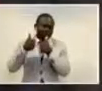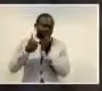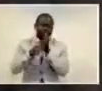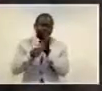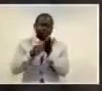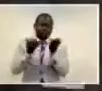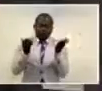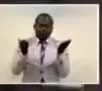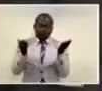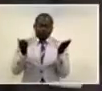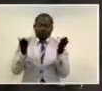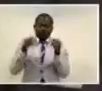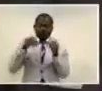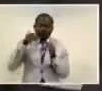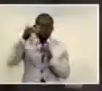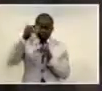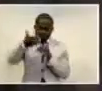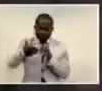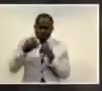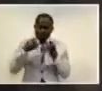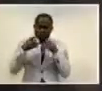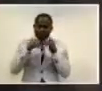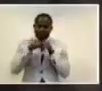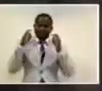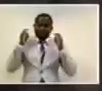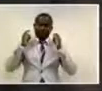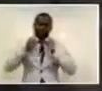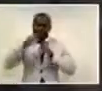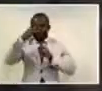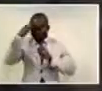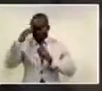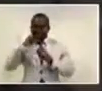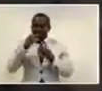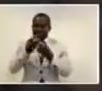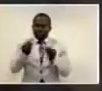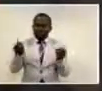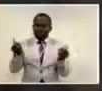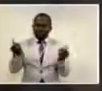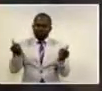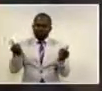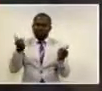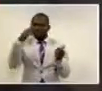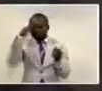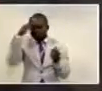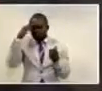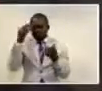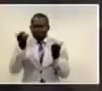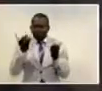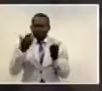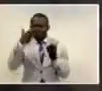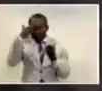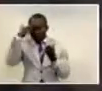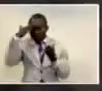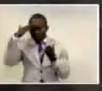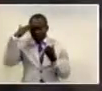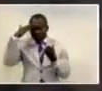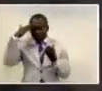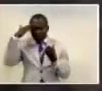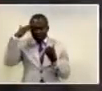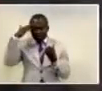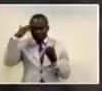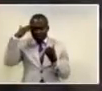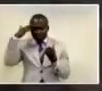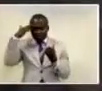ikibazo cye hanyuma ukakivugana na meya impamvu kitakemutse n'iki impamvu nabo